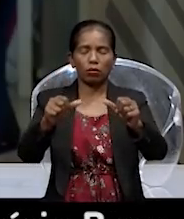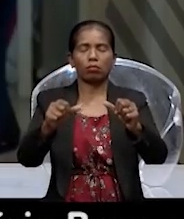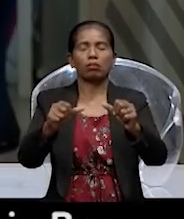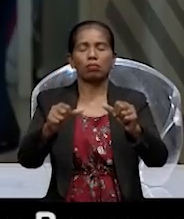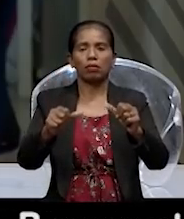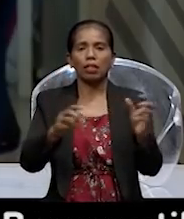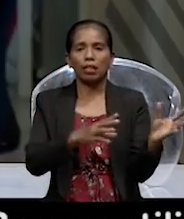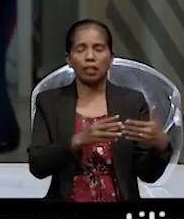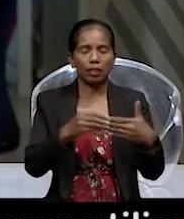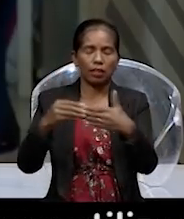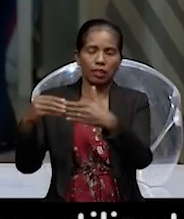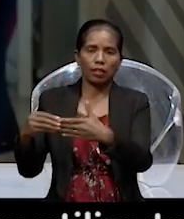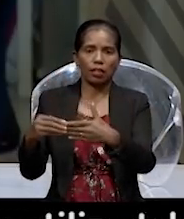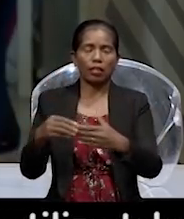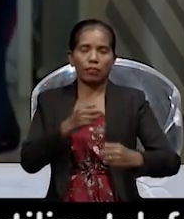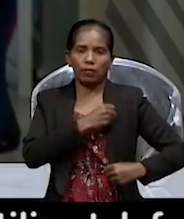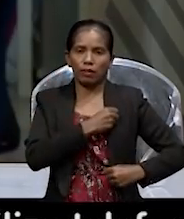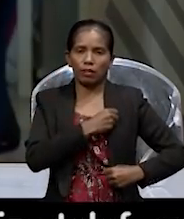reforma.